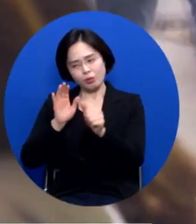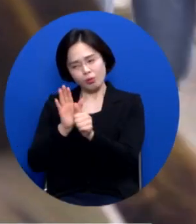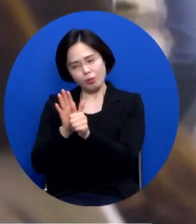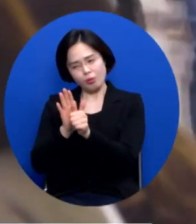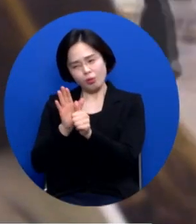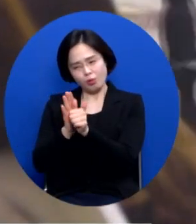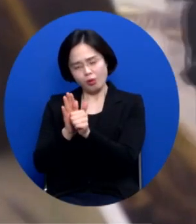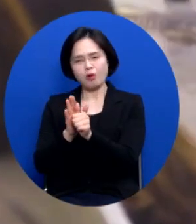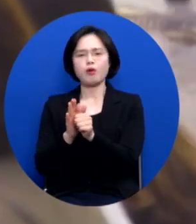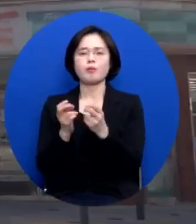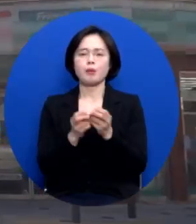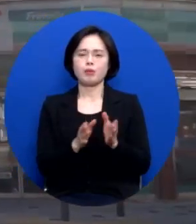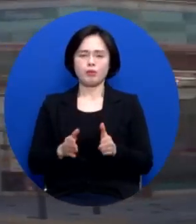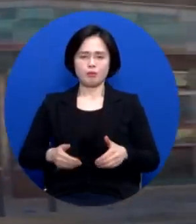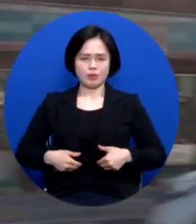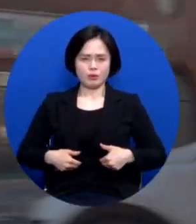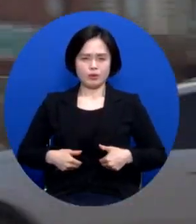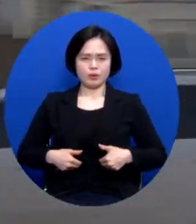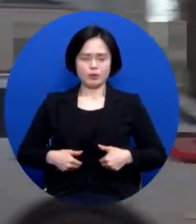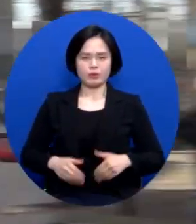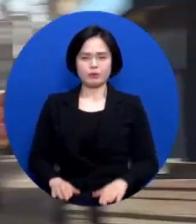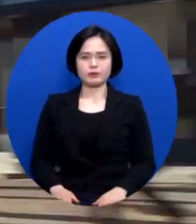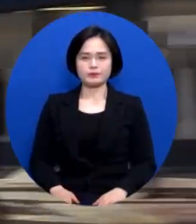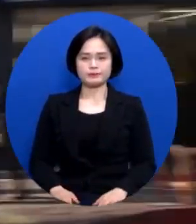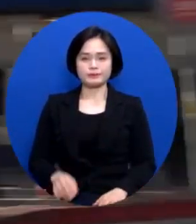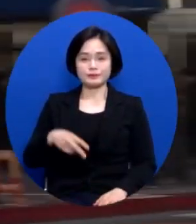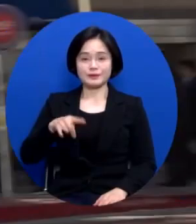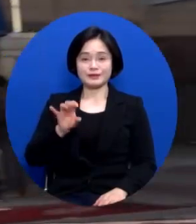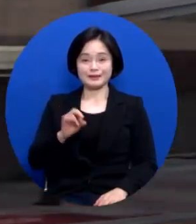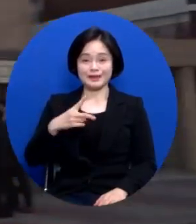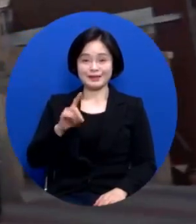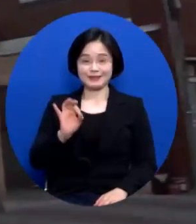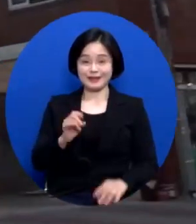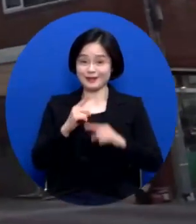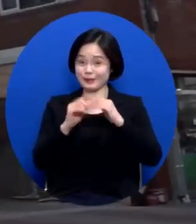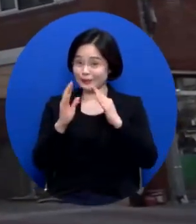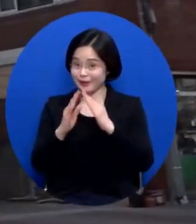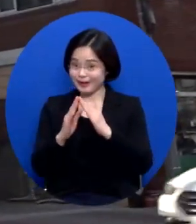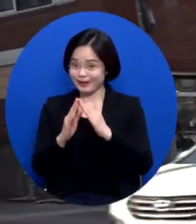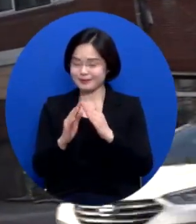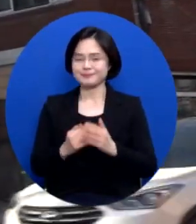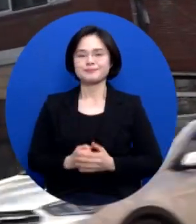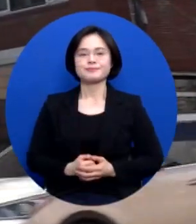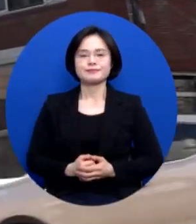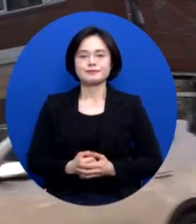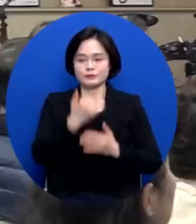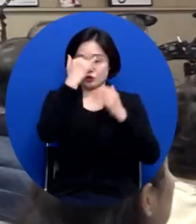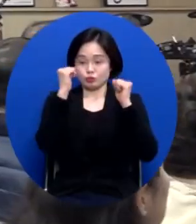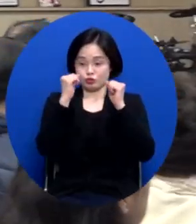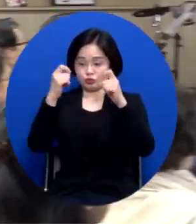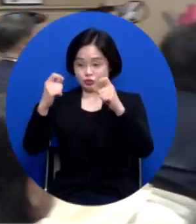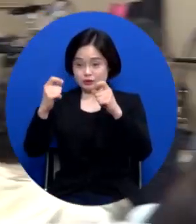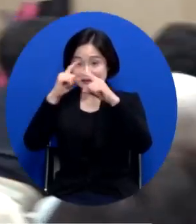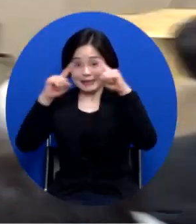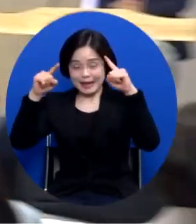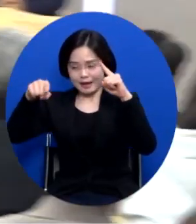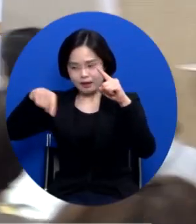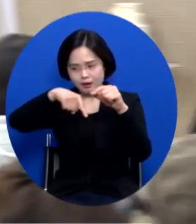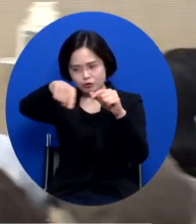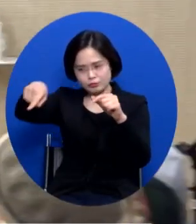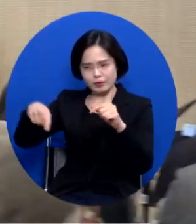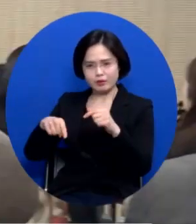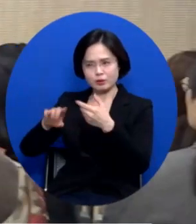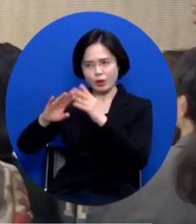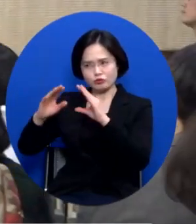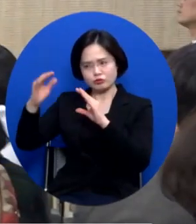있습니다. 이러한 때에 청주 상당교회는 충북대학교를 거점으로 많은 유학생과 이주민이 거주하는